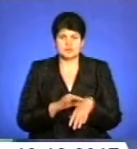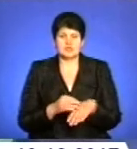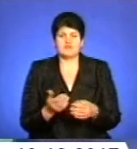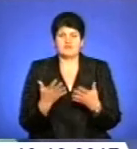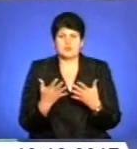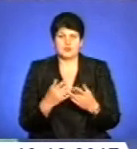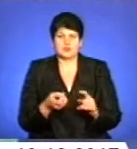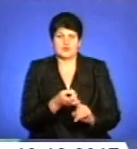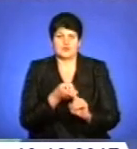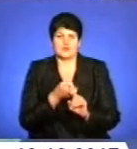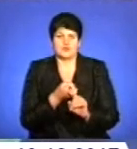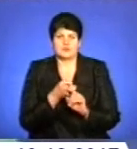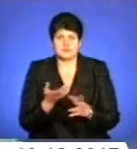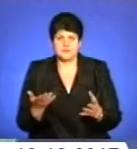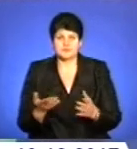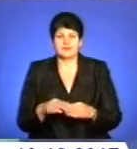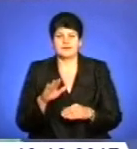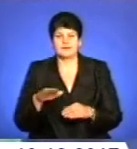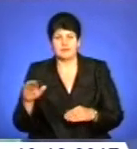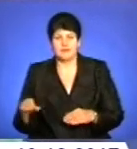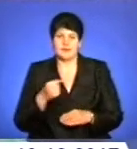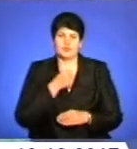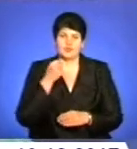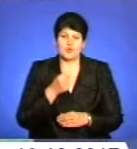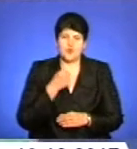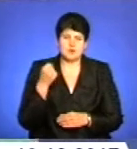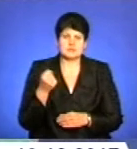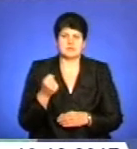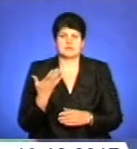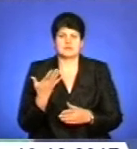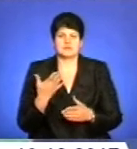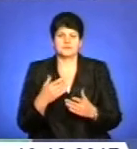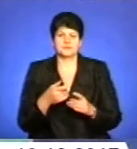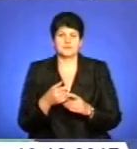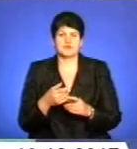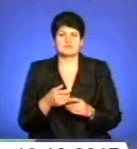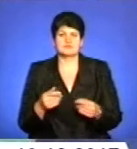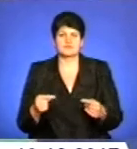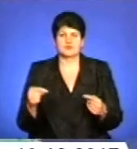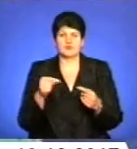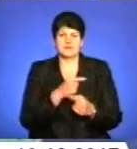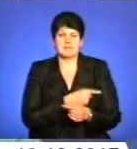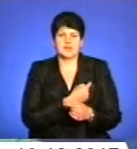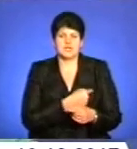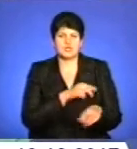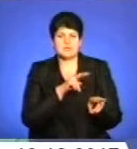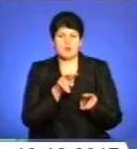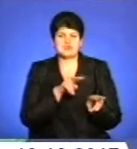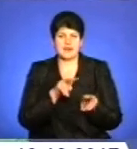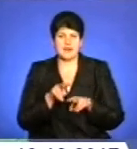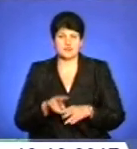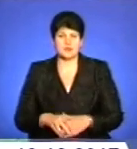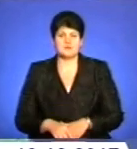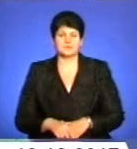контактних осіб, дітей, дорослих, за контактними встановлене медичне спостереження,